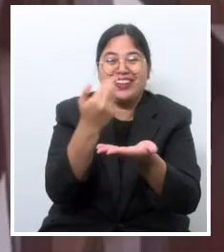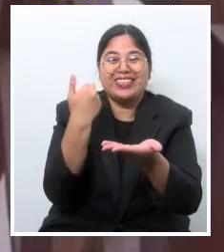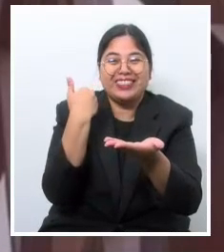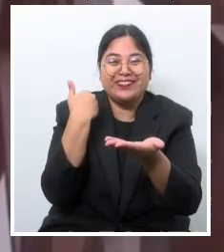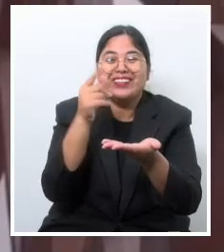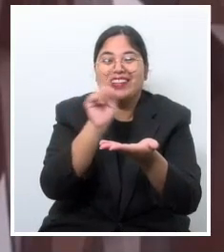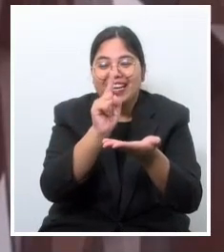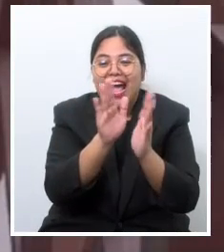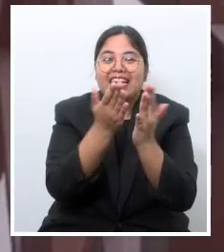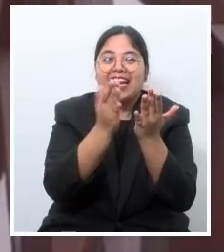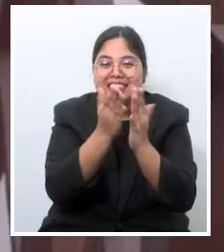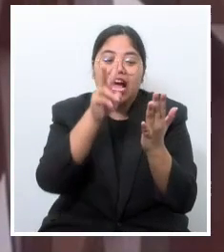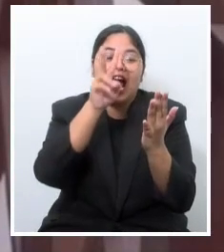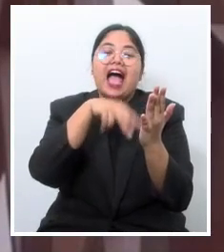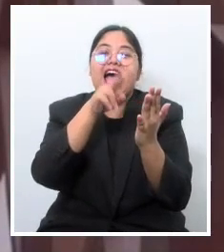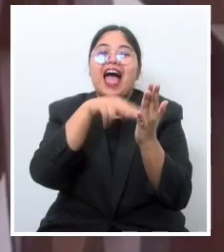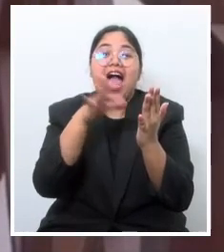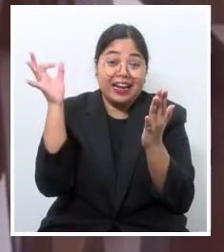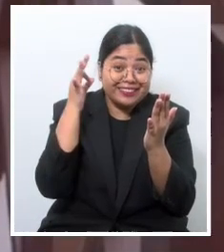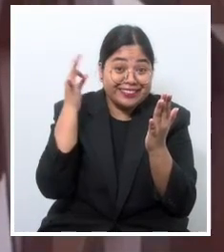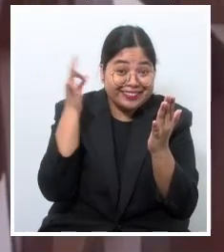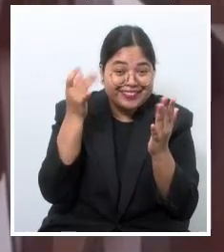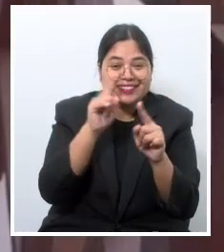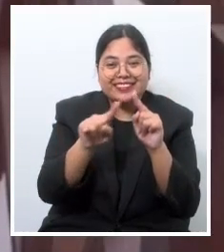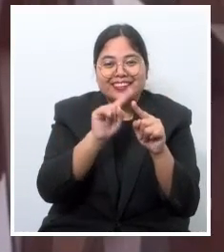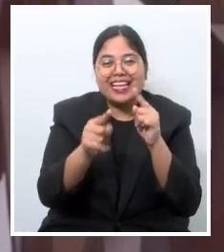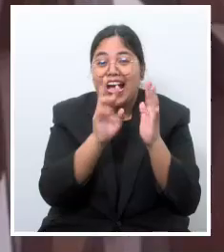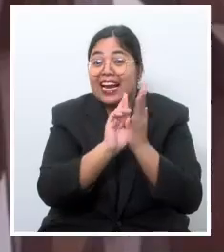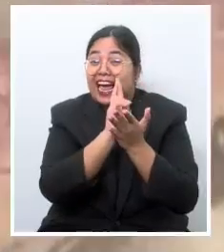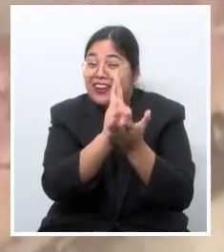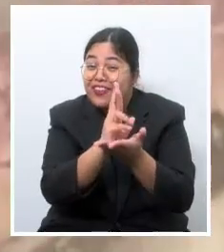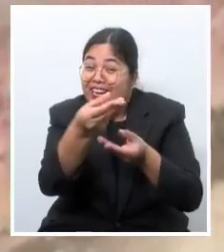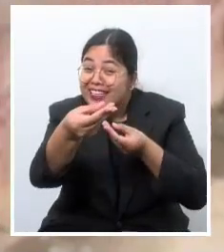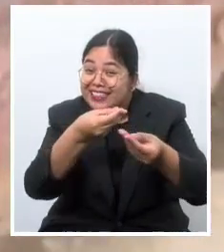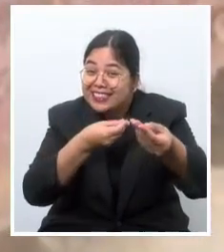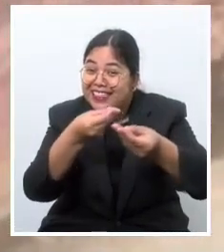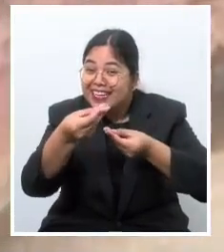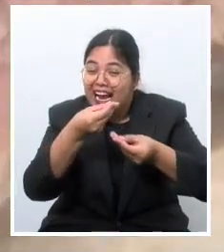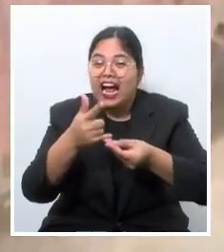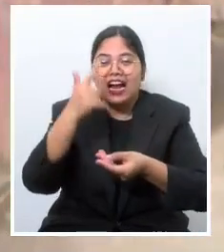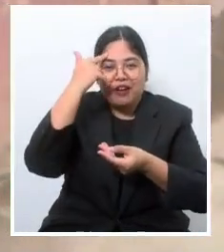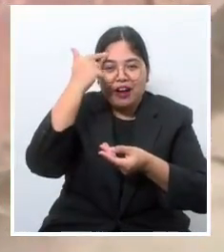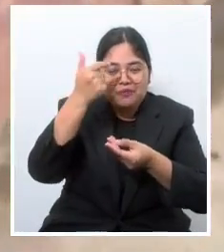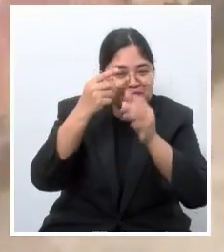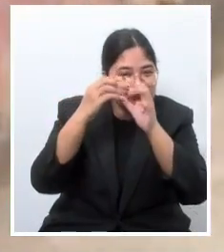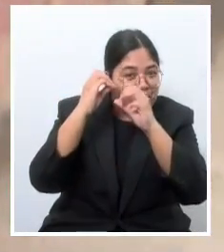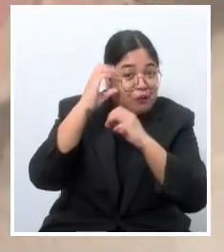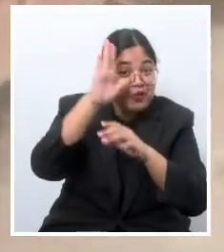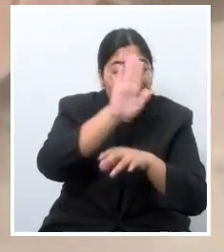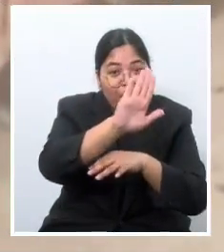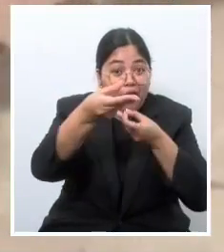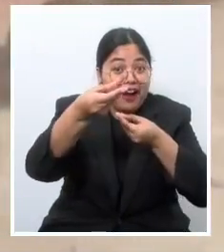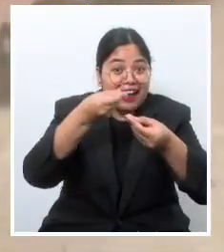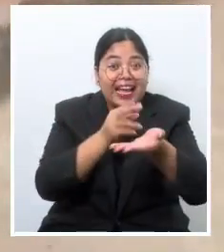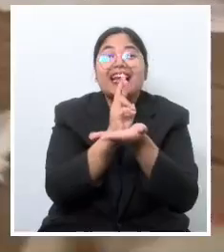ไปนำหนังสือมาอ่านให้ฟังอ่าเราก็จะมาแลกรางวัลเหมือนกับเอาความรู้ความสามารถของตัวเองนั้นอ่ามาแลกกับ